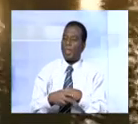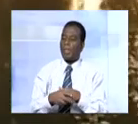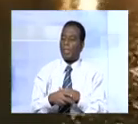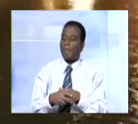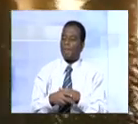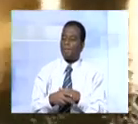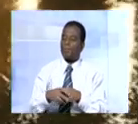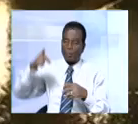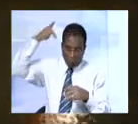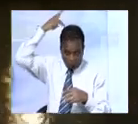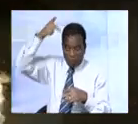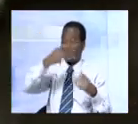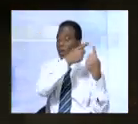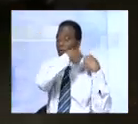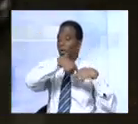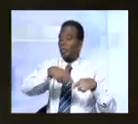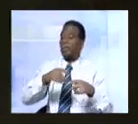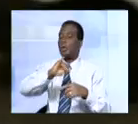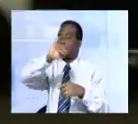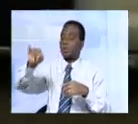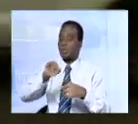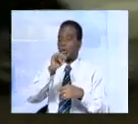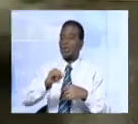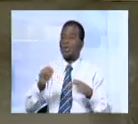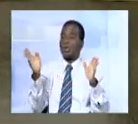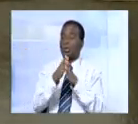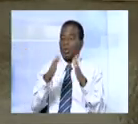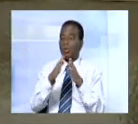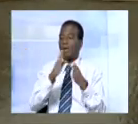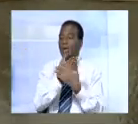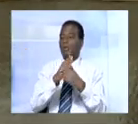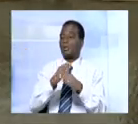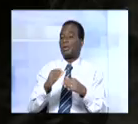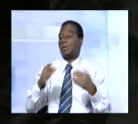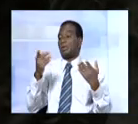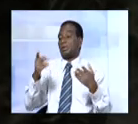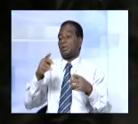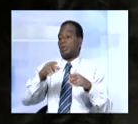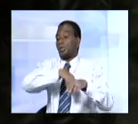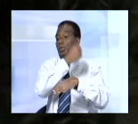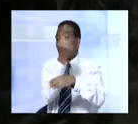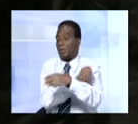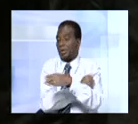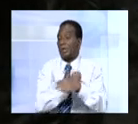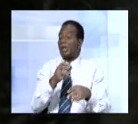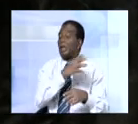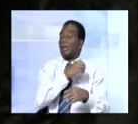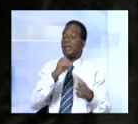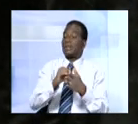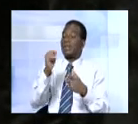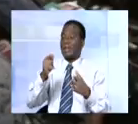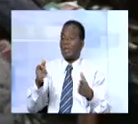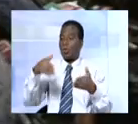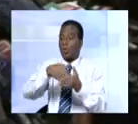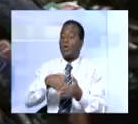Au Pakistan, début jeudi, des pourparlers entre le gouvernement et les talibans. Les discussions visent à mettre fin à 7 années d'insurrection islamiste